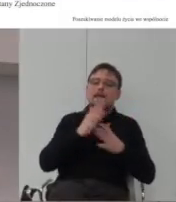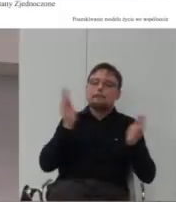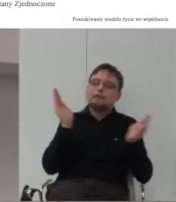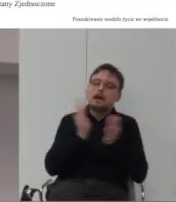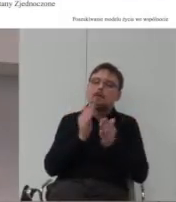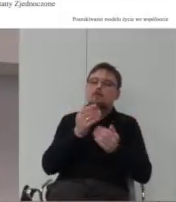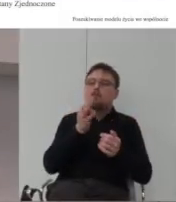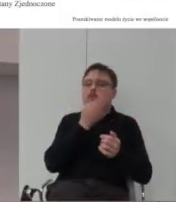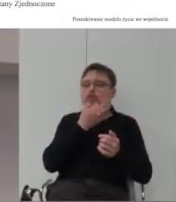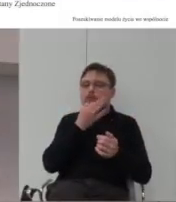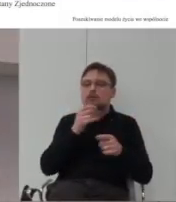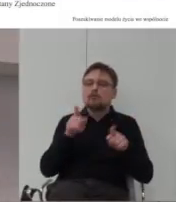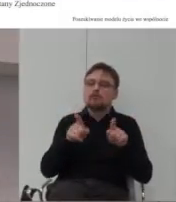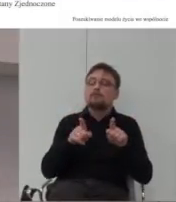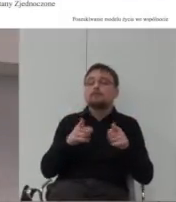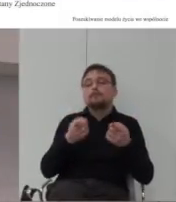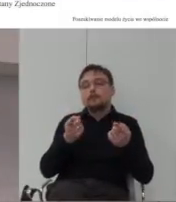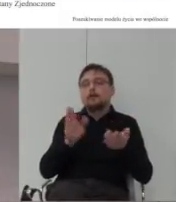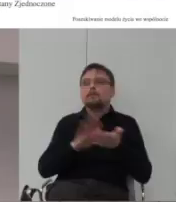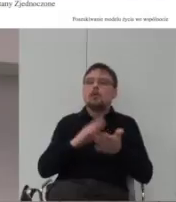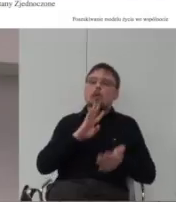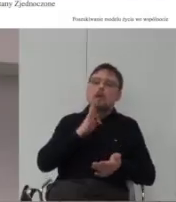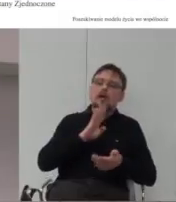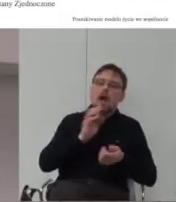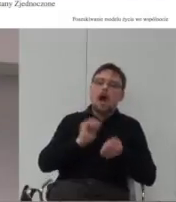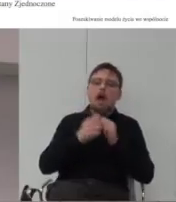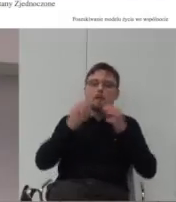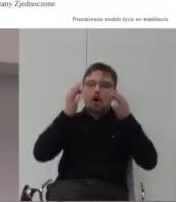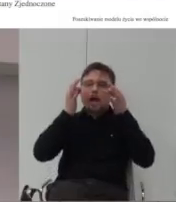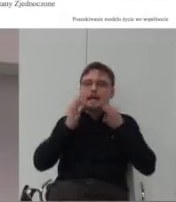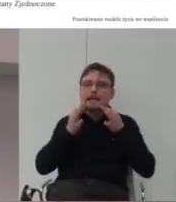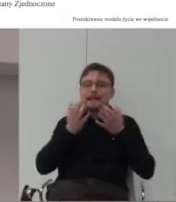przestrzenie do pracy startupom czy też freelancerom.